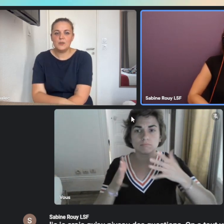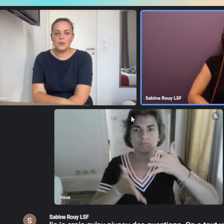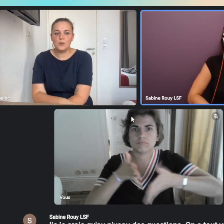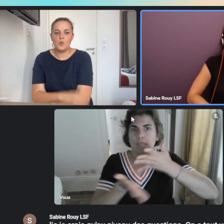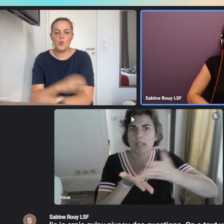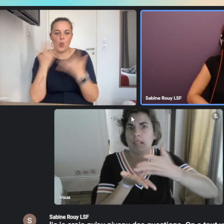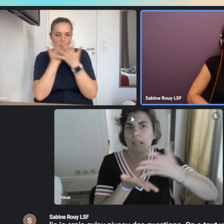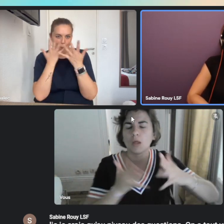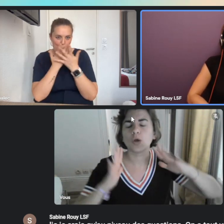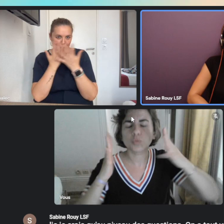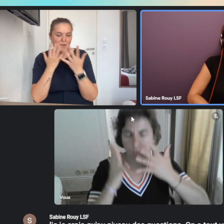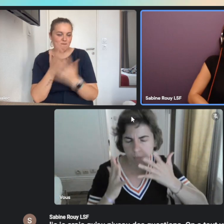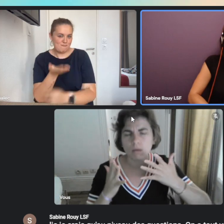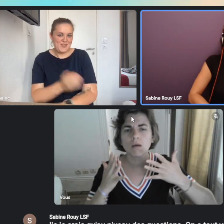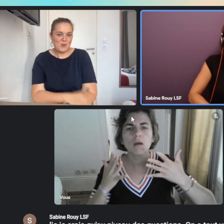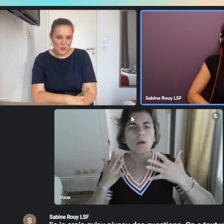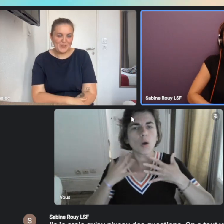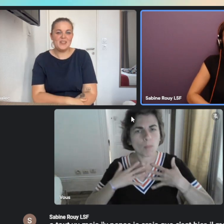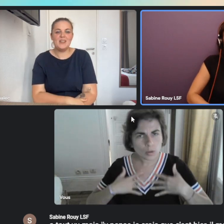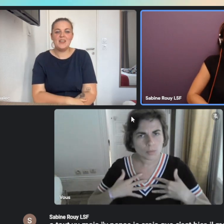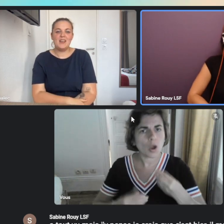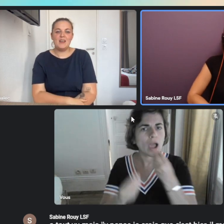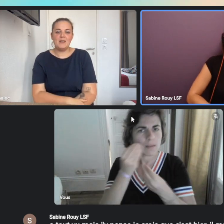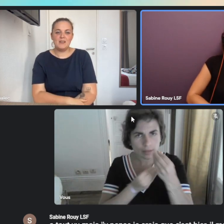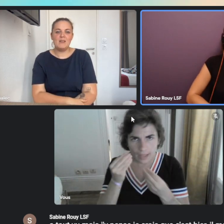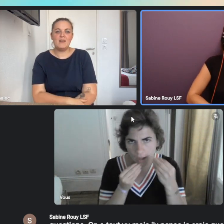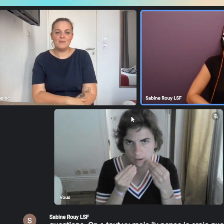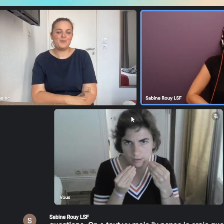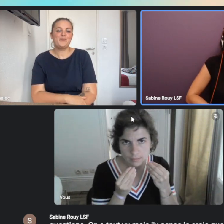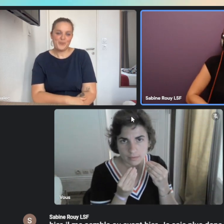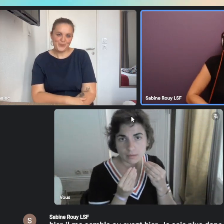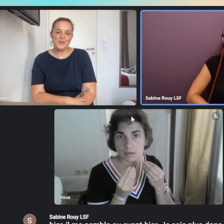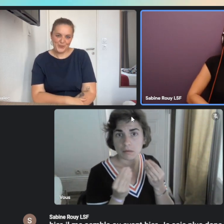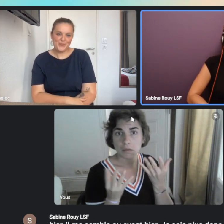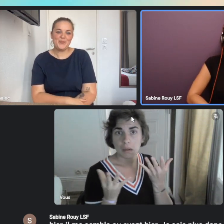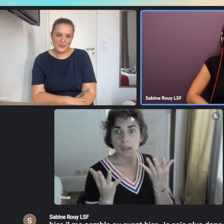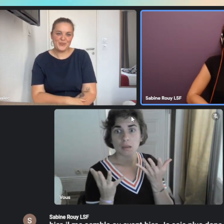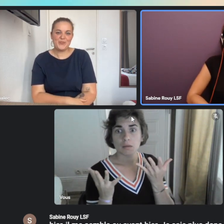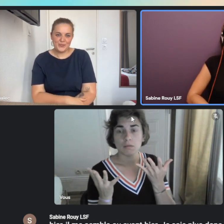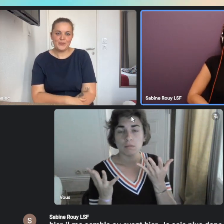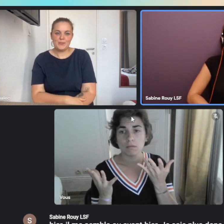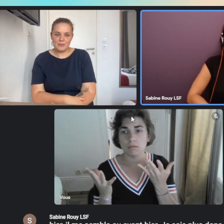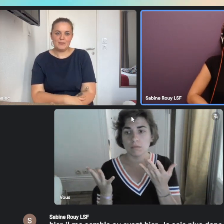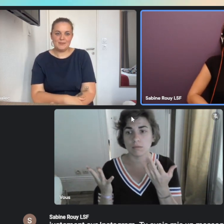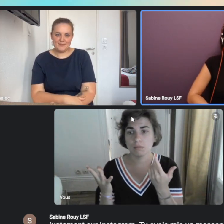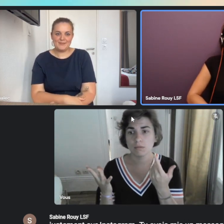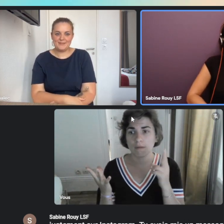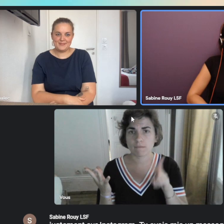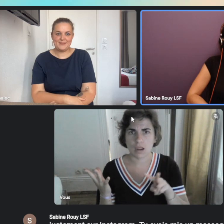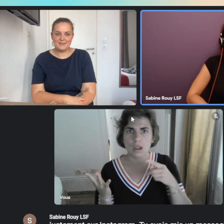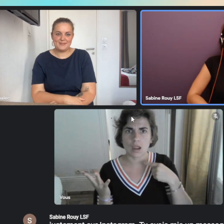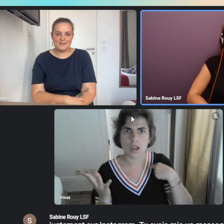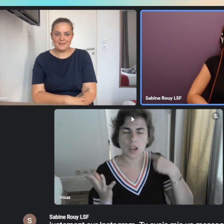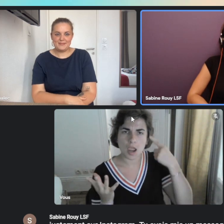Donc c'est alors, je vais faire du français signé, hein, mais donc c'est les troubles du comportement alimentaire? Oui, c'est ça.